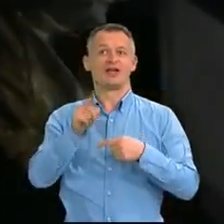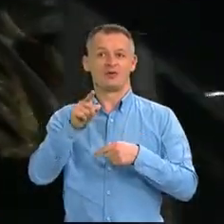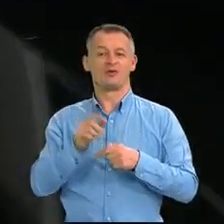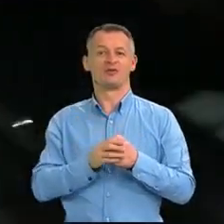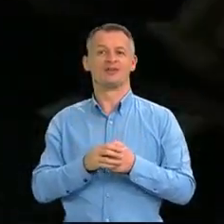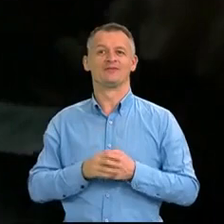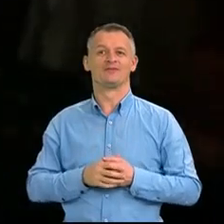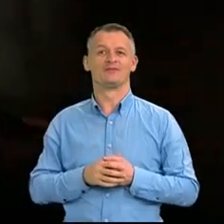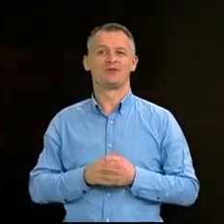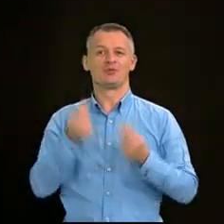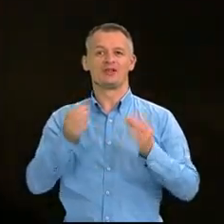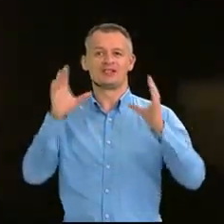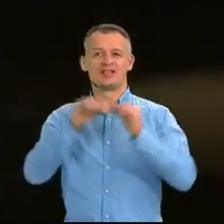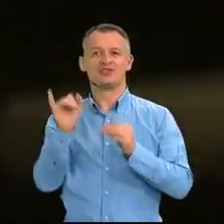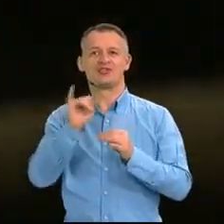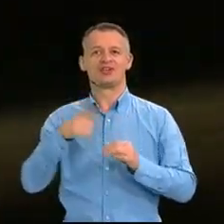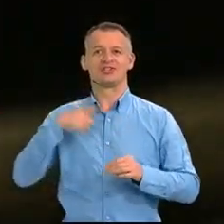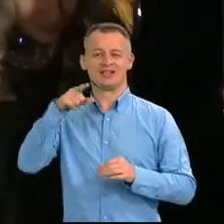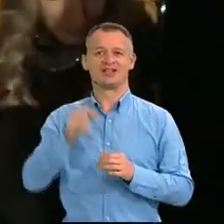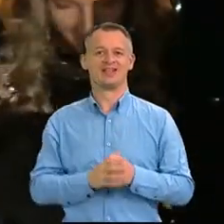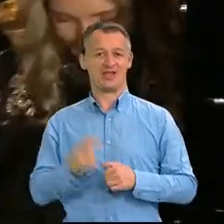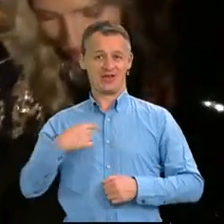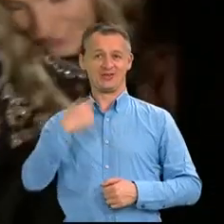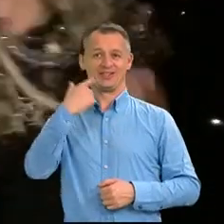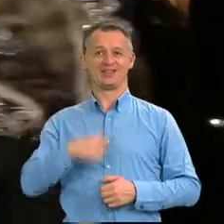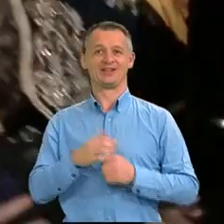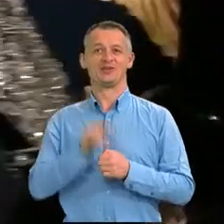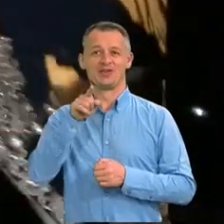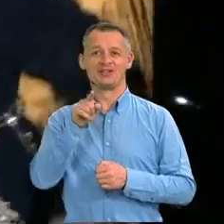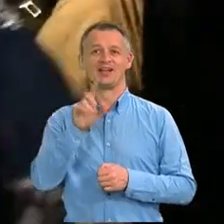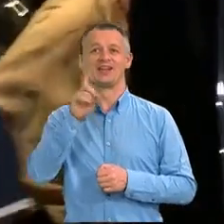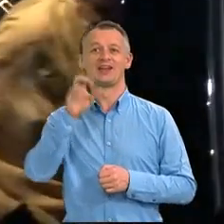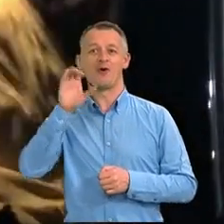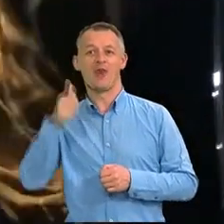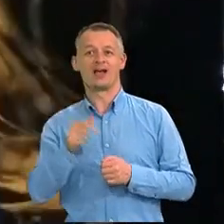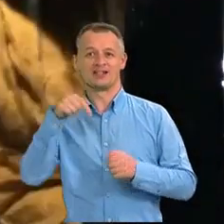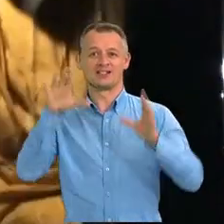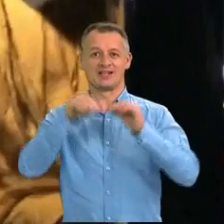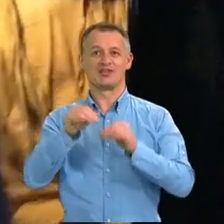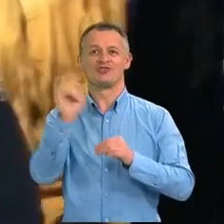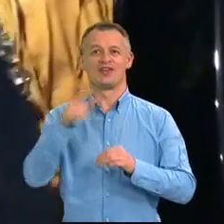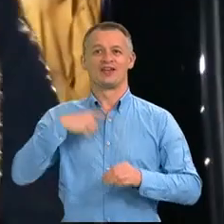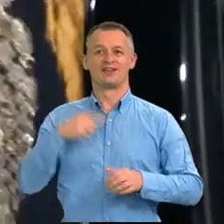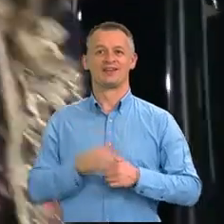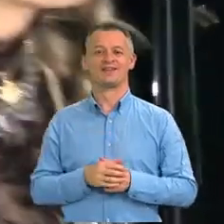you tonight? Who are you? I am me. You are Dracula tonight? No? Who are you?